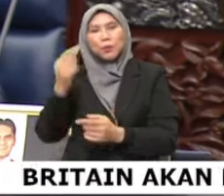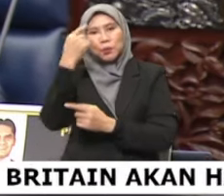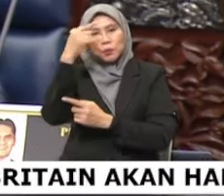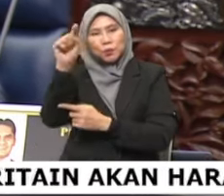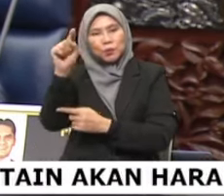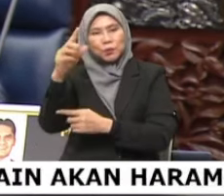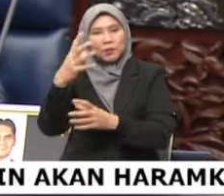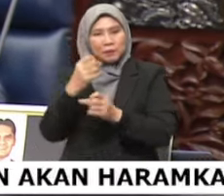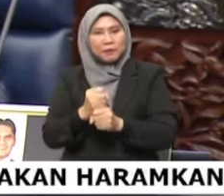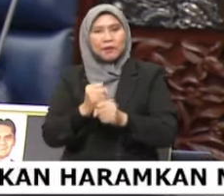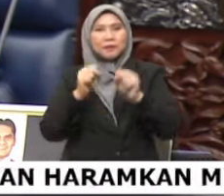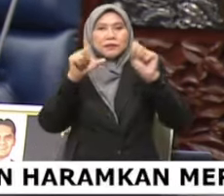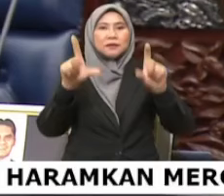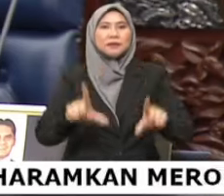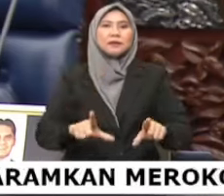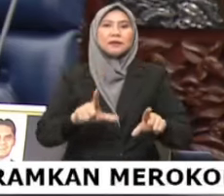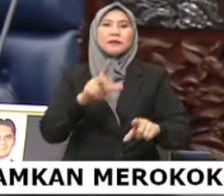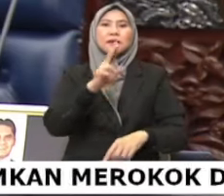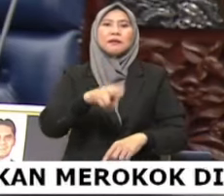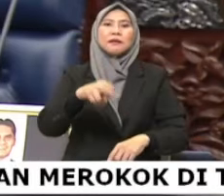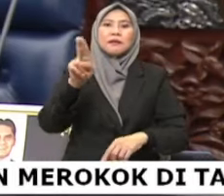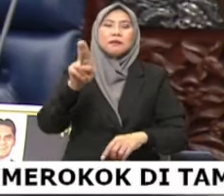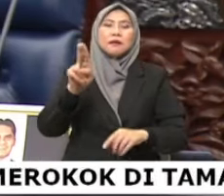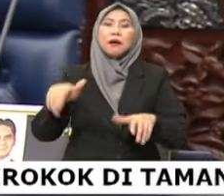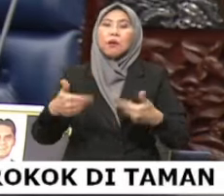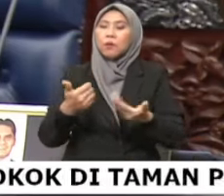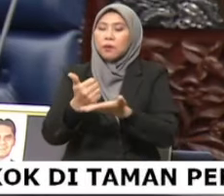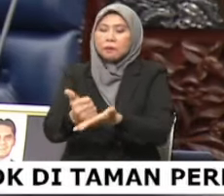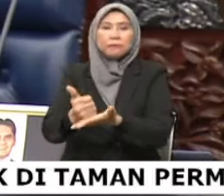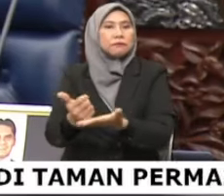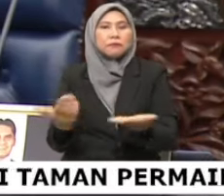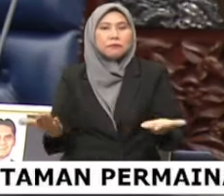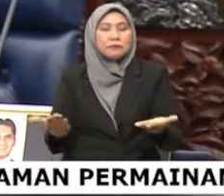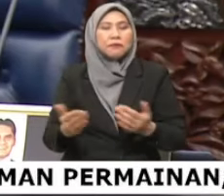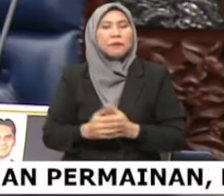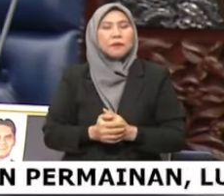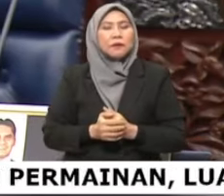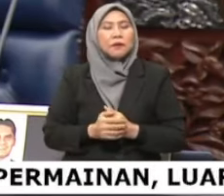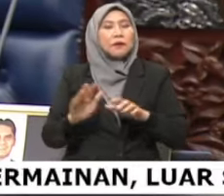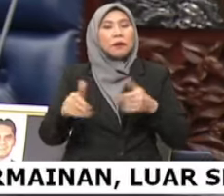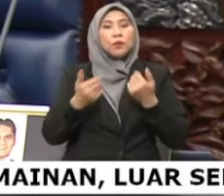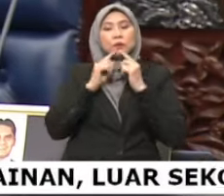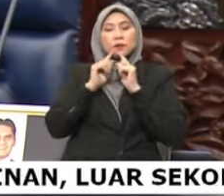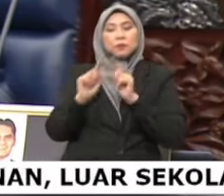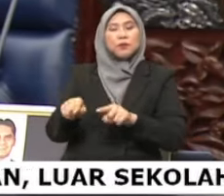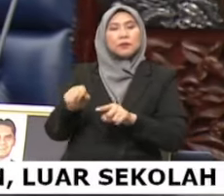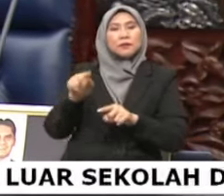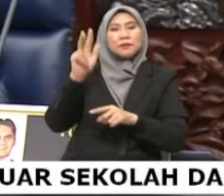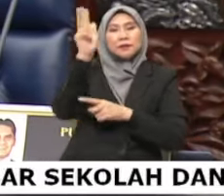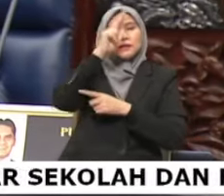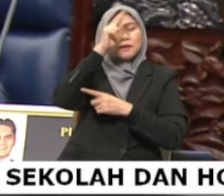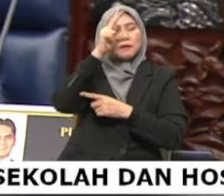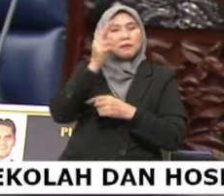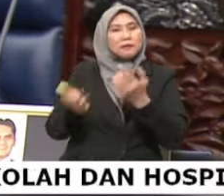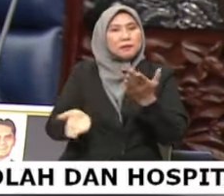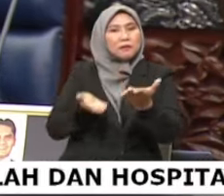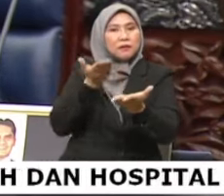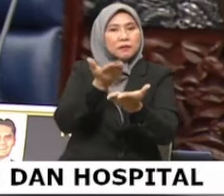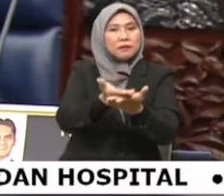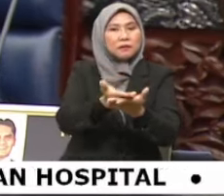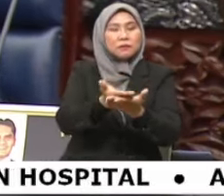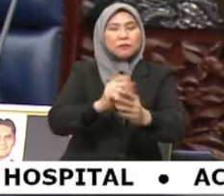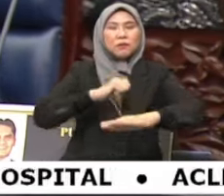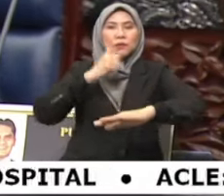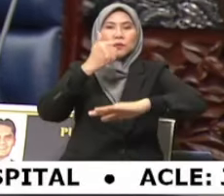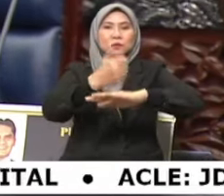mendapatkan sijil halal dan apakah pula respon pihak kerajaan terhadap cadangan untuk